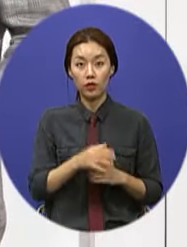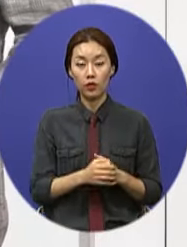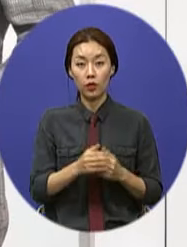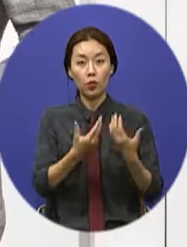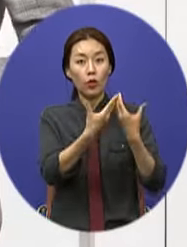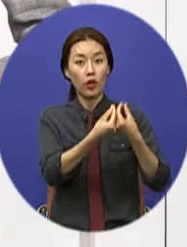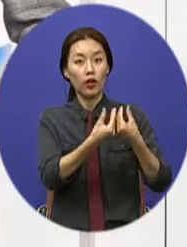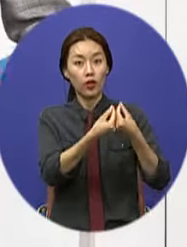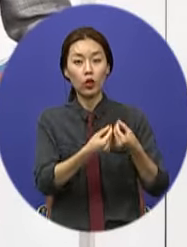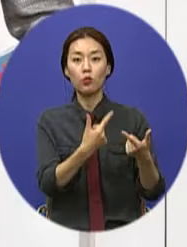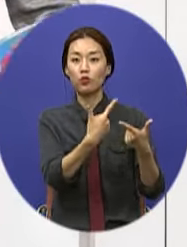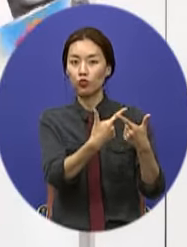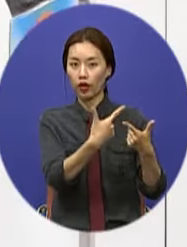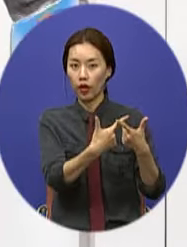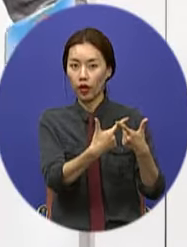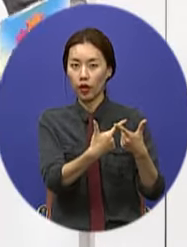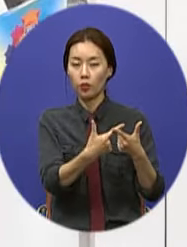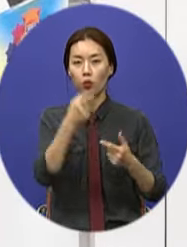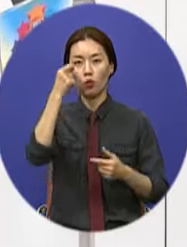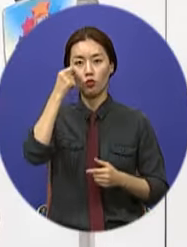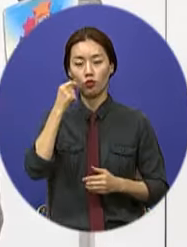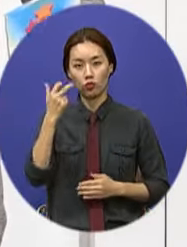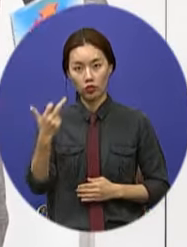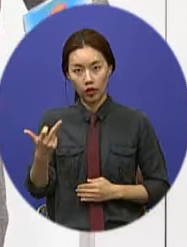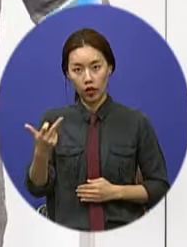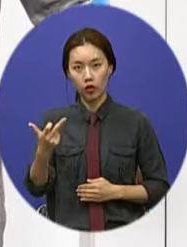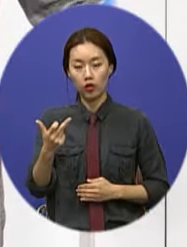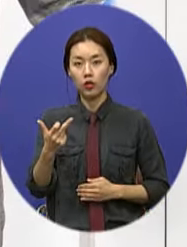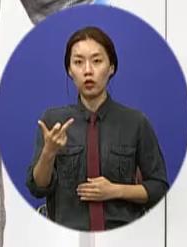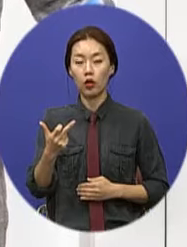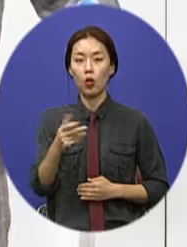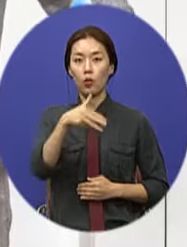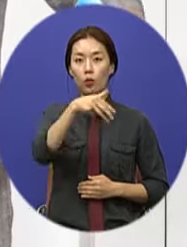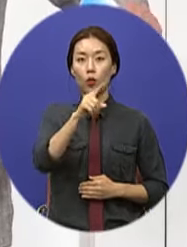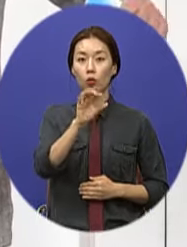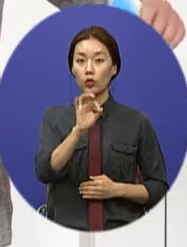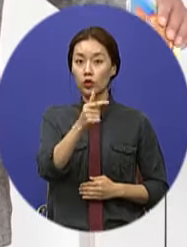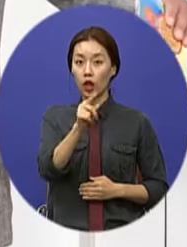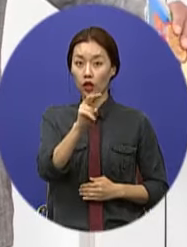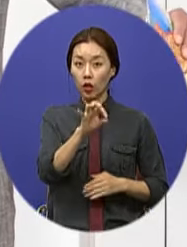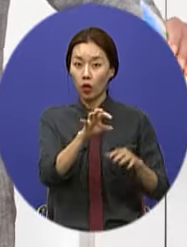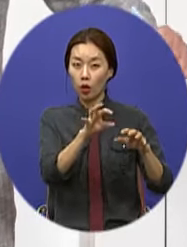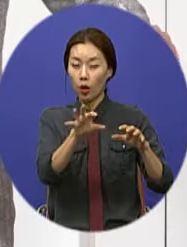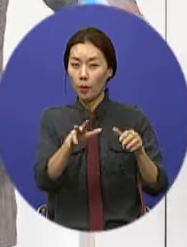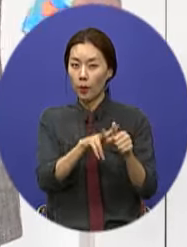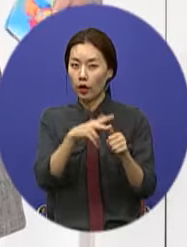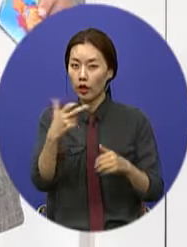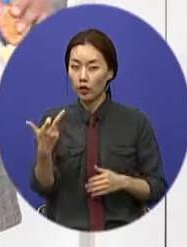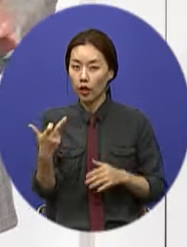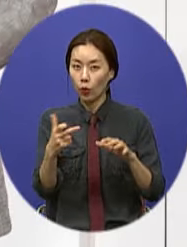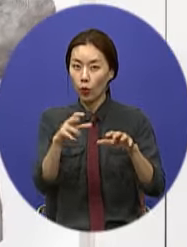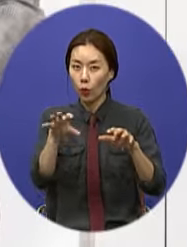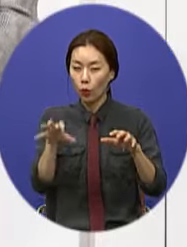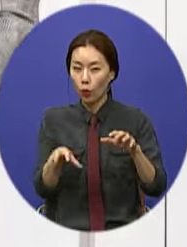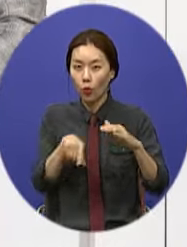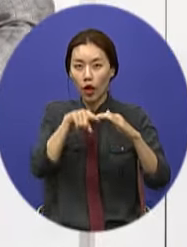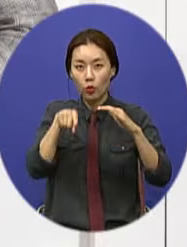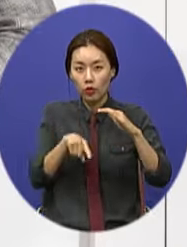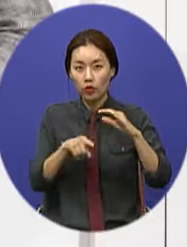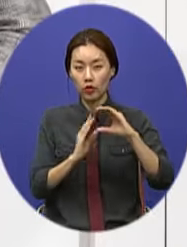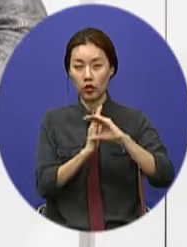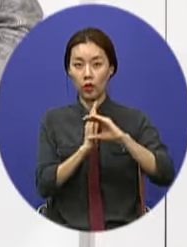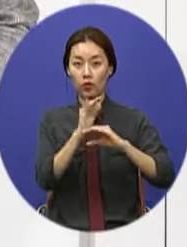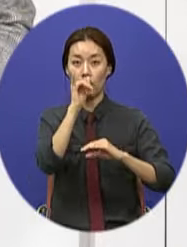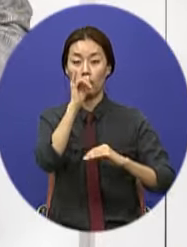예를 들어서 뭐 부산, 울산, 뭐 창녕, 뭐 이렇게 네. 해서 마산 이런 그 사이에 미량이 있지 않습니까?